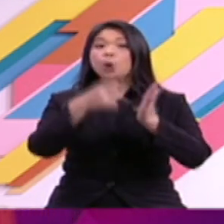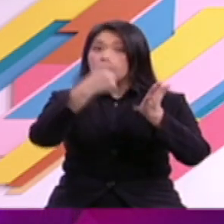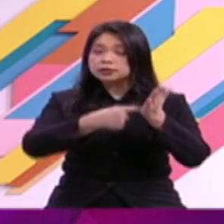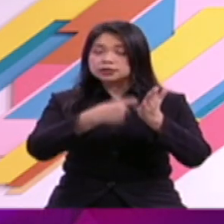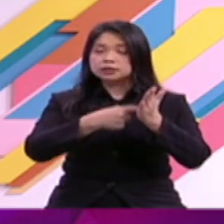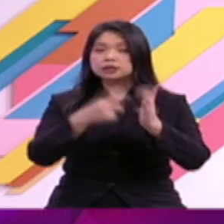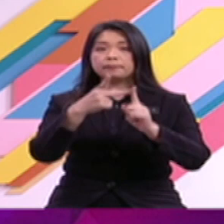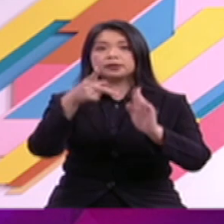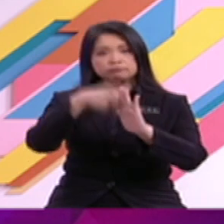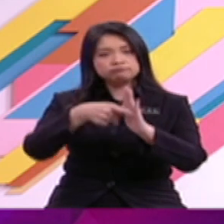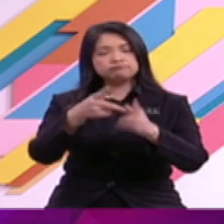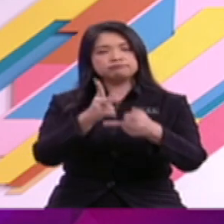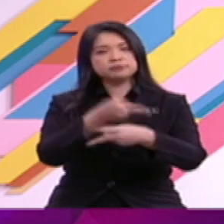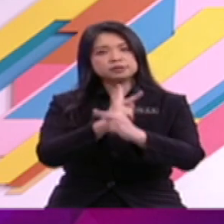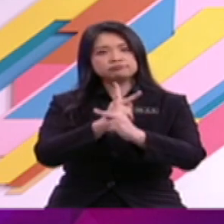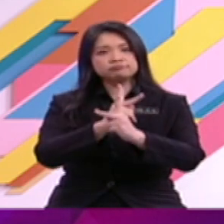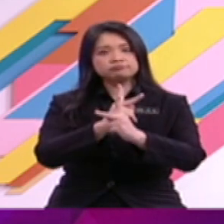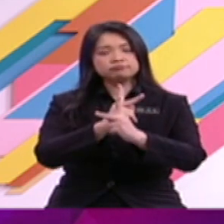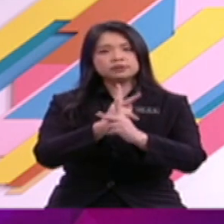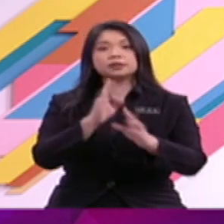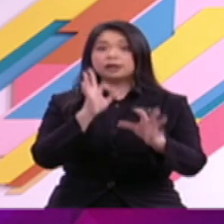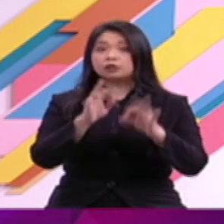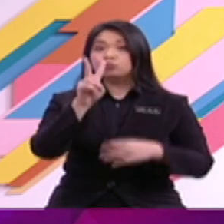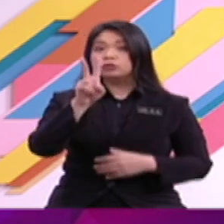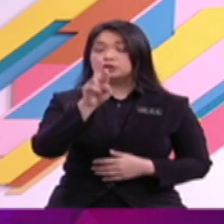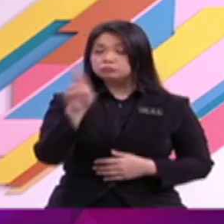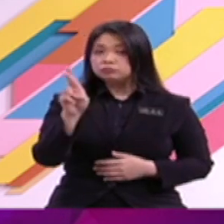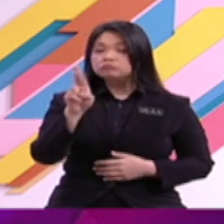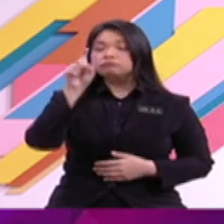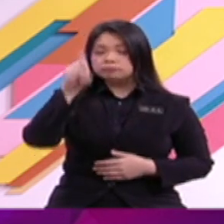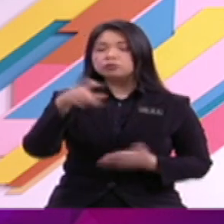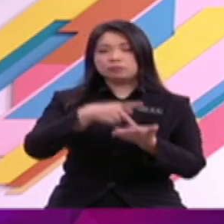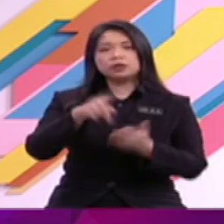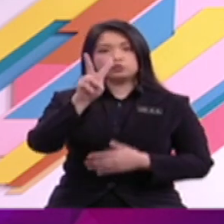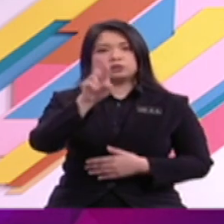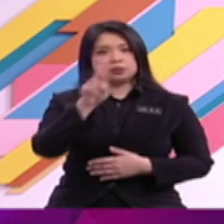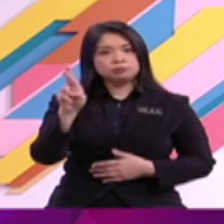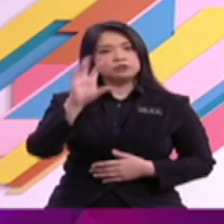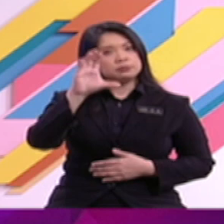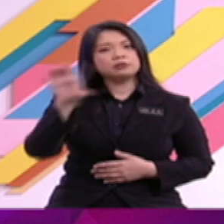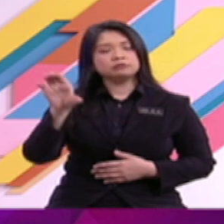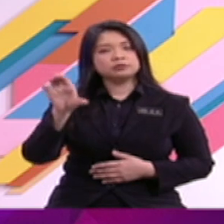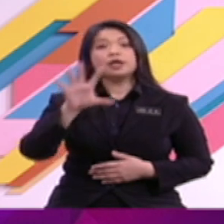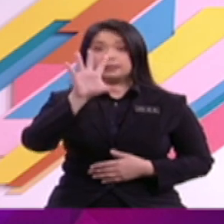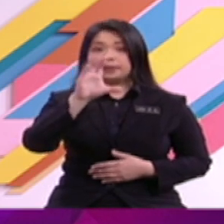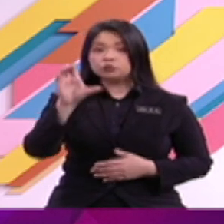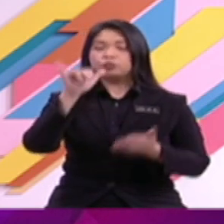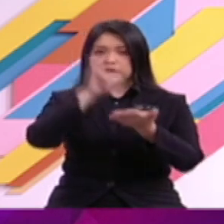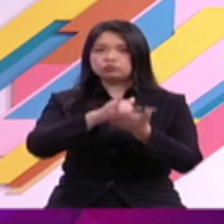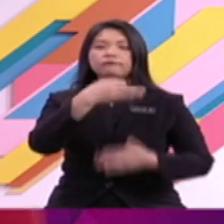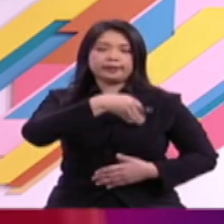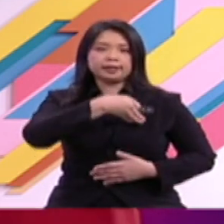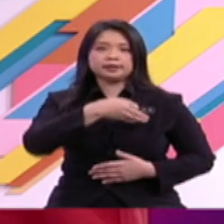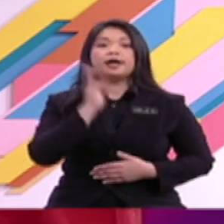pinjam 2000 Mungkin banyak 2.500 507 yang dipanggil sebagai faedah yang ditanggung peminjam yang